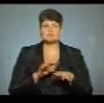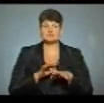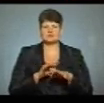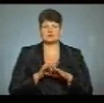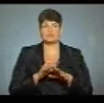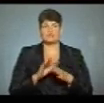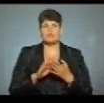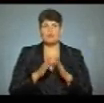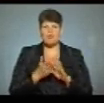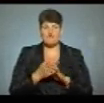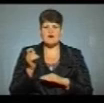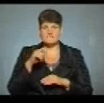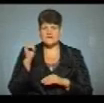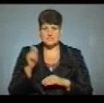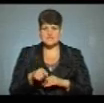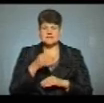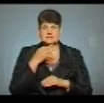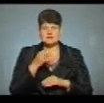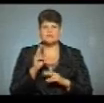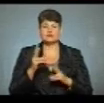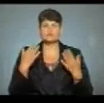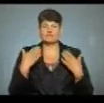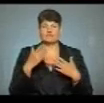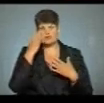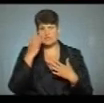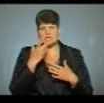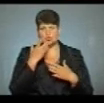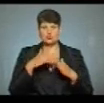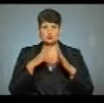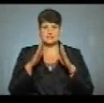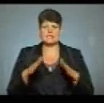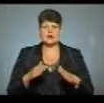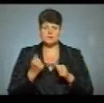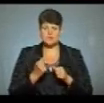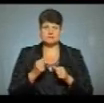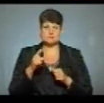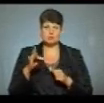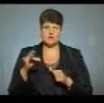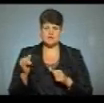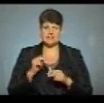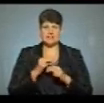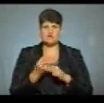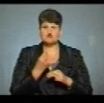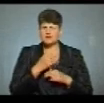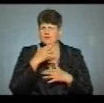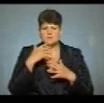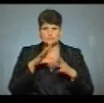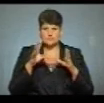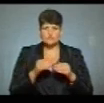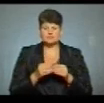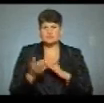з прифронтових зон Донеччини, які відпочивають у літньому таборі на Зборівщині. Навчили багато чому. До цього я вмів